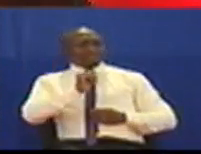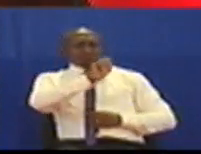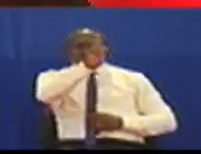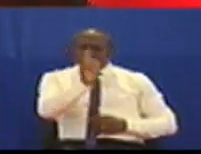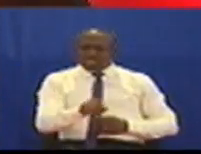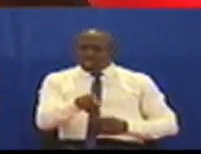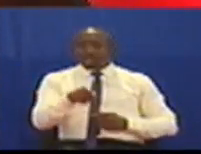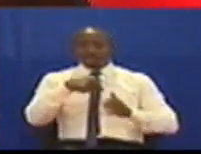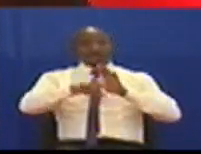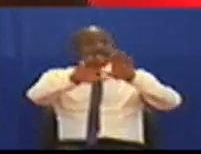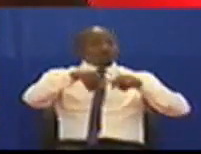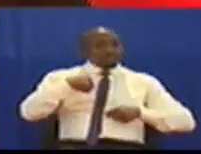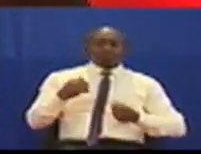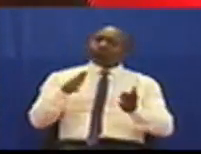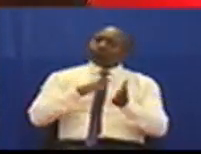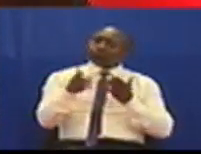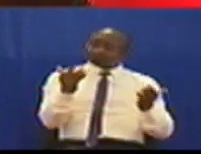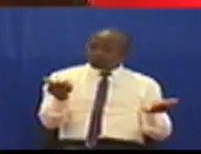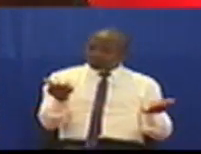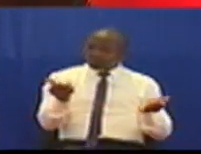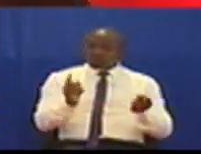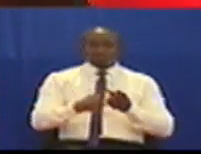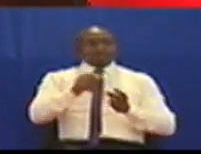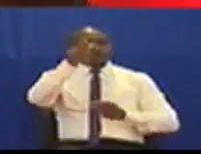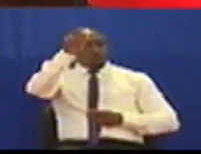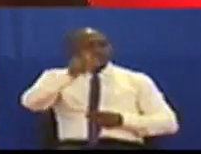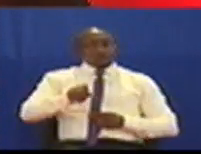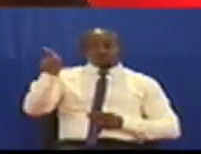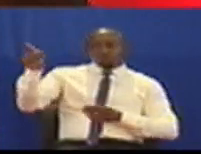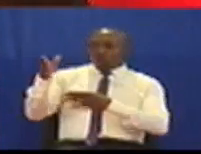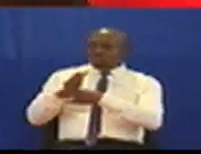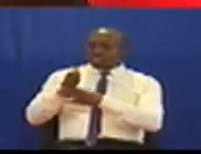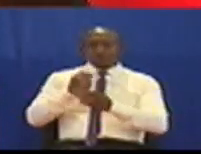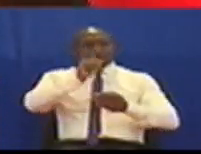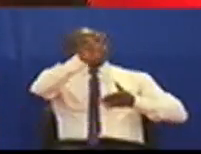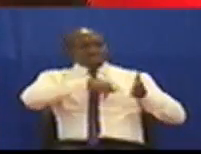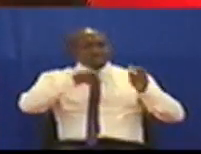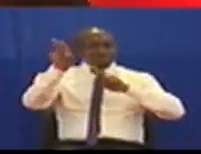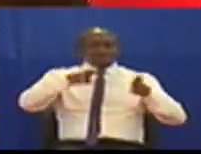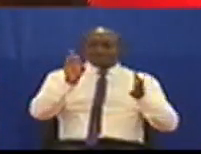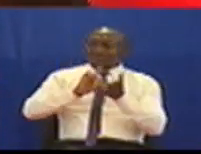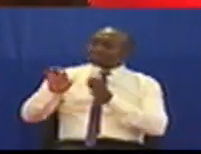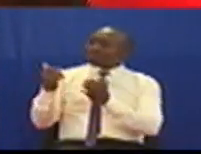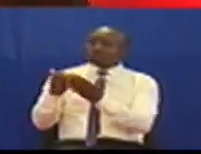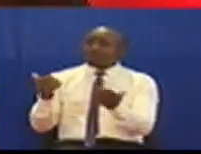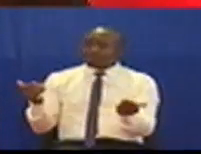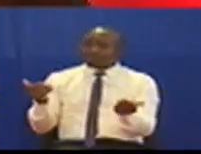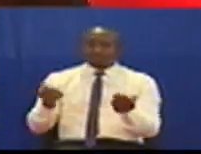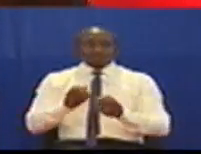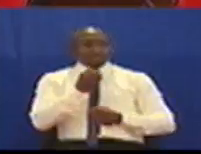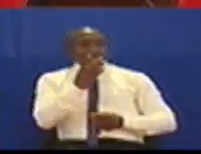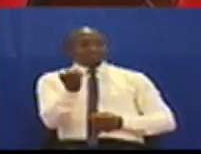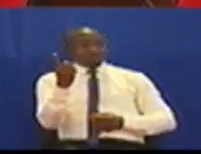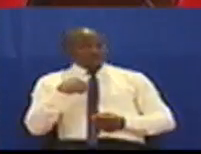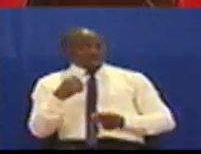bunge Mheshimiwa Jafo, nikakueleza kwamba kwa nini wale wahusika walienda kusainia ule mkataba Dar es Salaam. Kwa sababu taarifa tulizokuwa